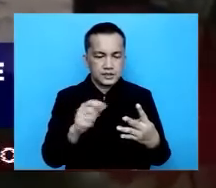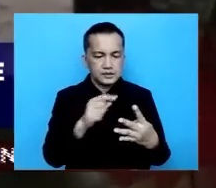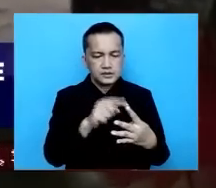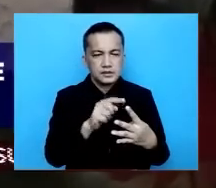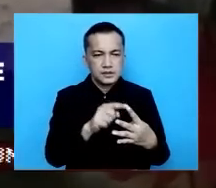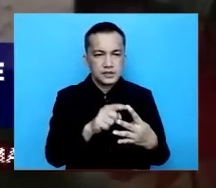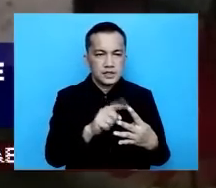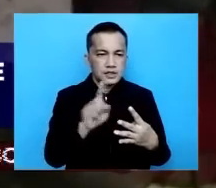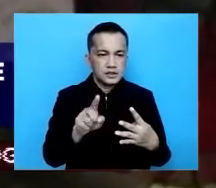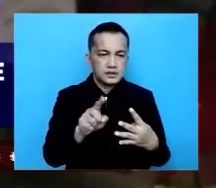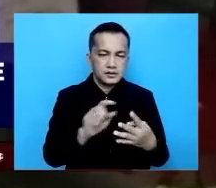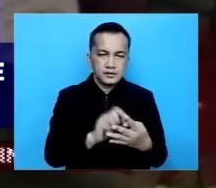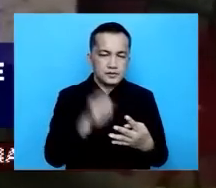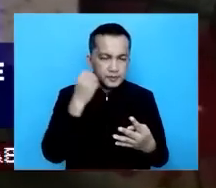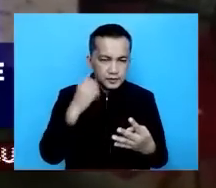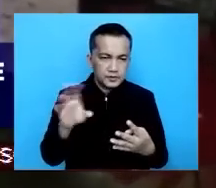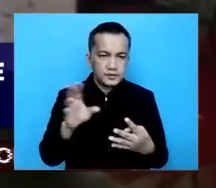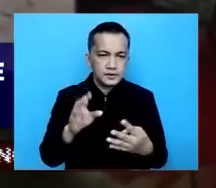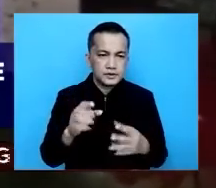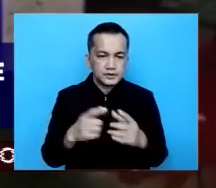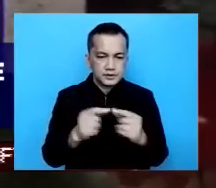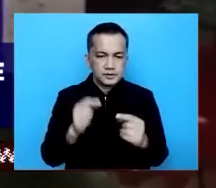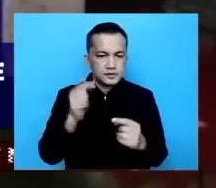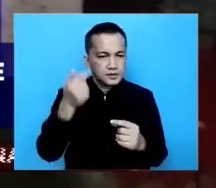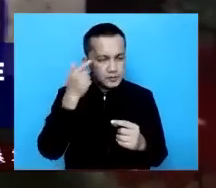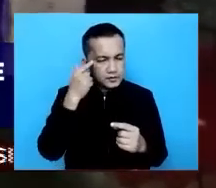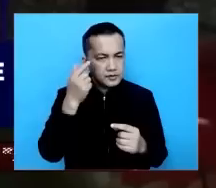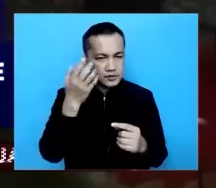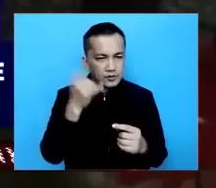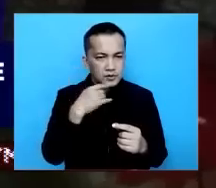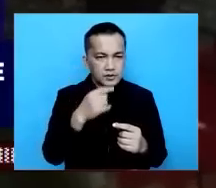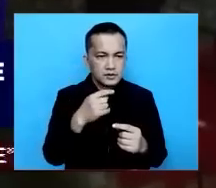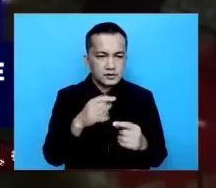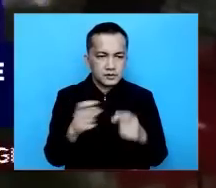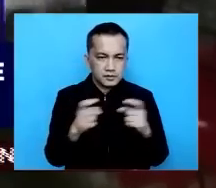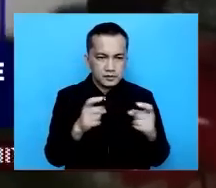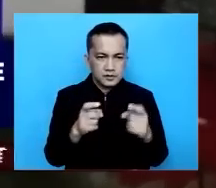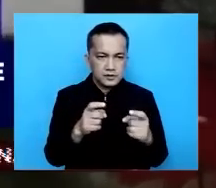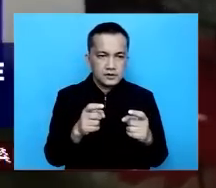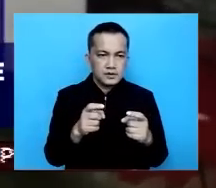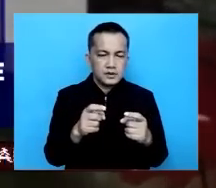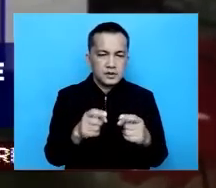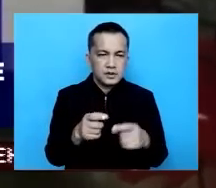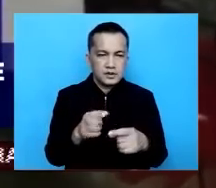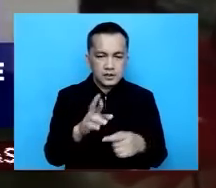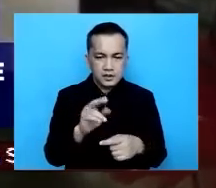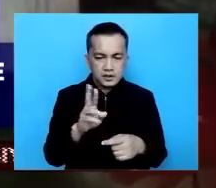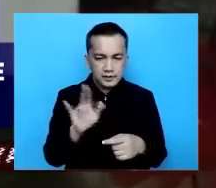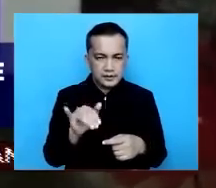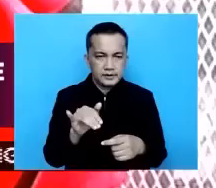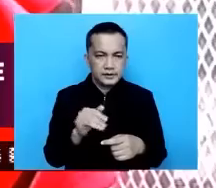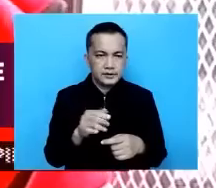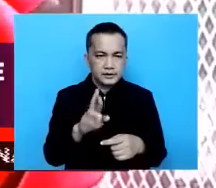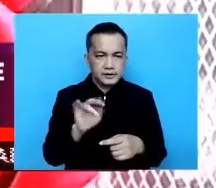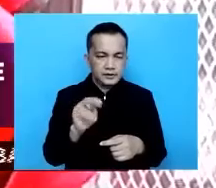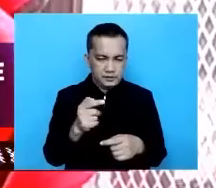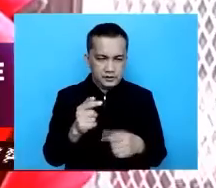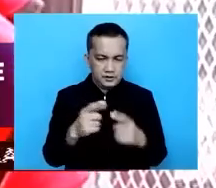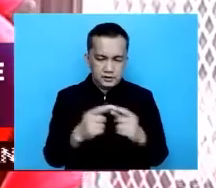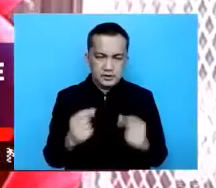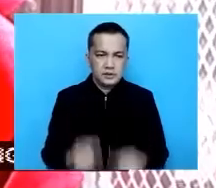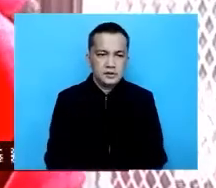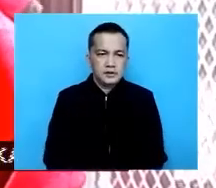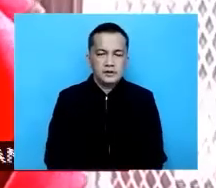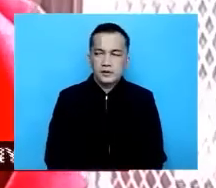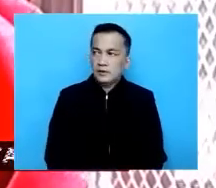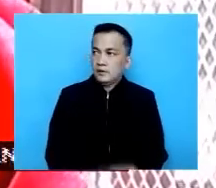na ipinadedeport ng Japanese government dahil sa pag-ooperate raw ng robbery ring sa Japan. Withdrawn na. So wala na